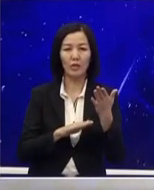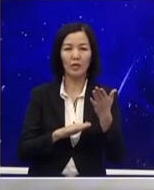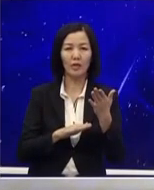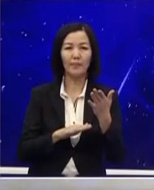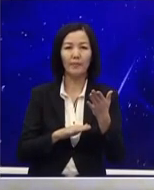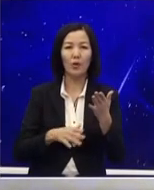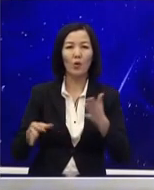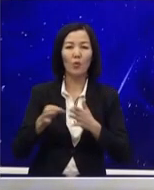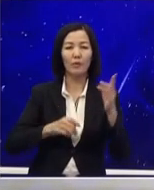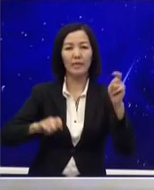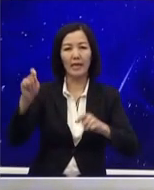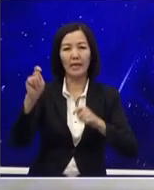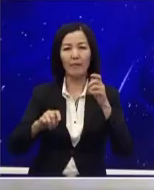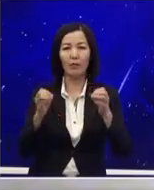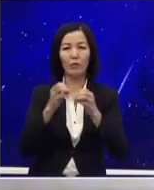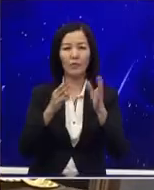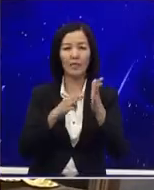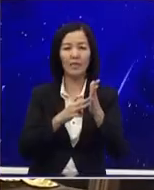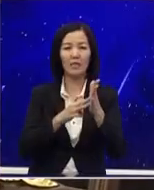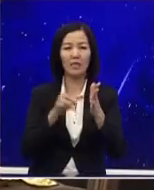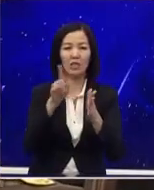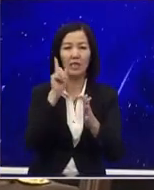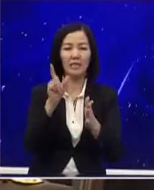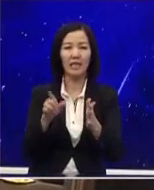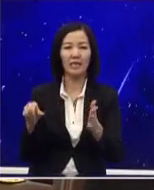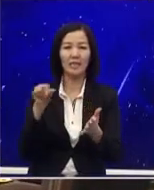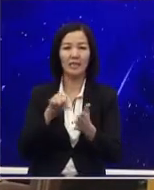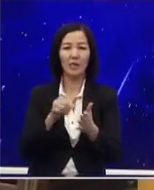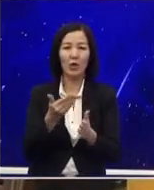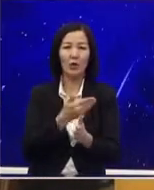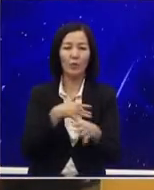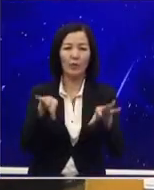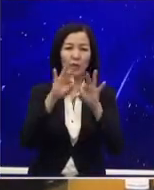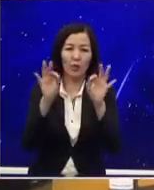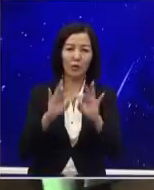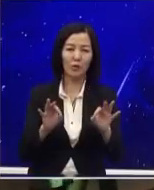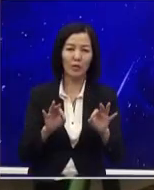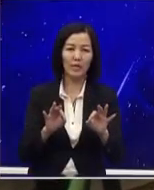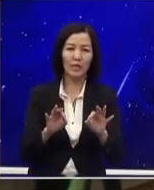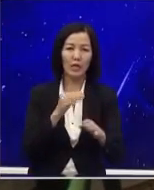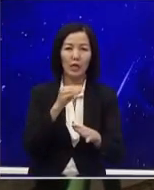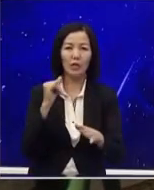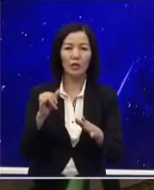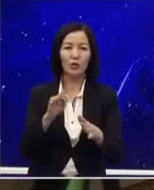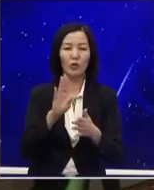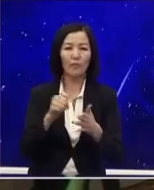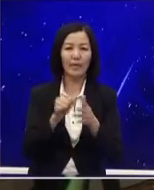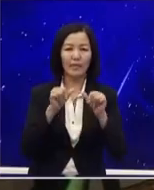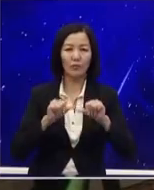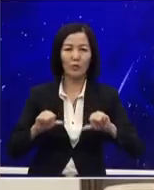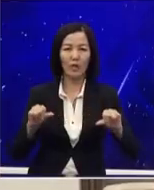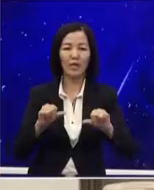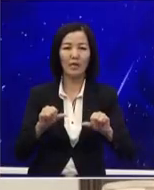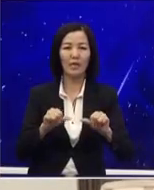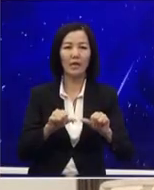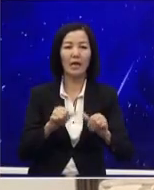созылды, оған облыстың әр аймағынан 18 жас қатысты. Үміткерлердің өнерімен өрелігіне жетісулық бас ақындар төрелік